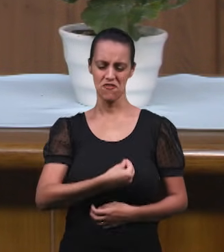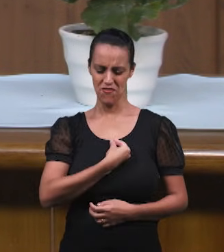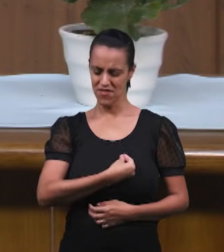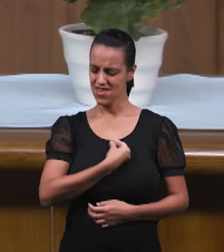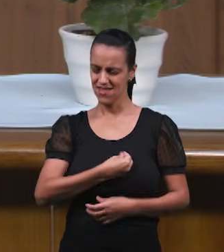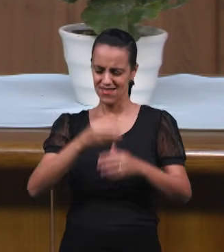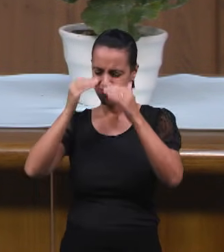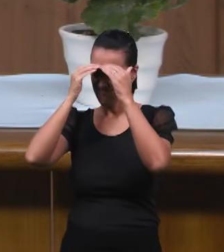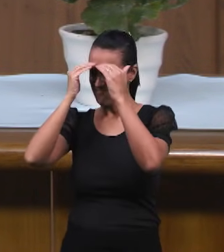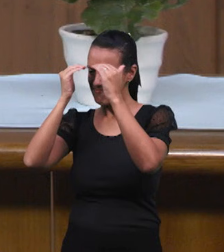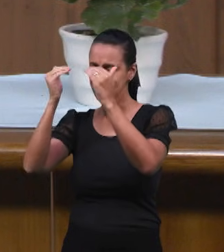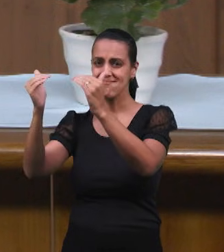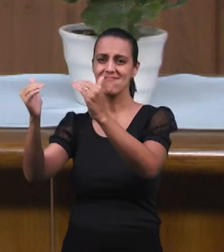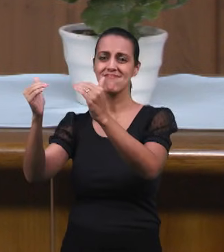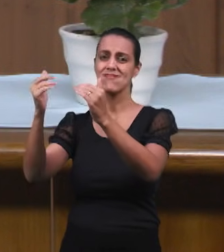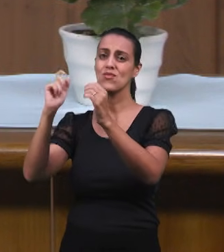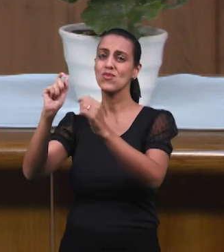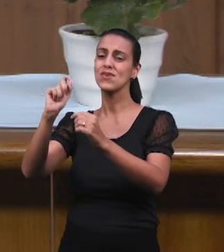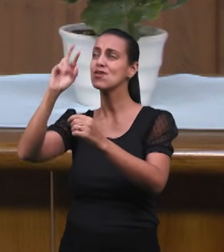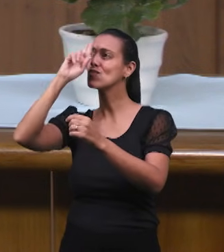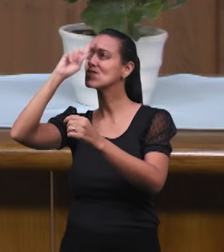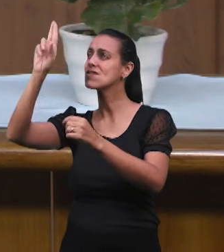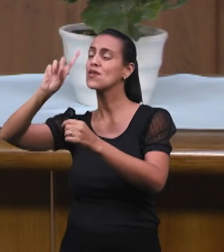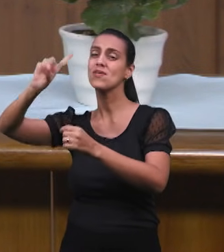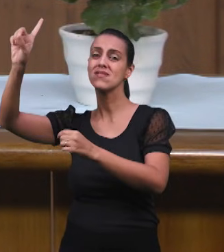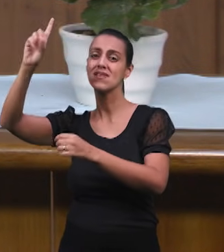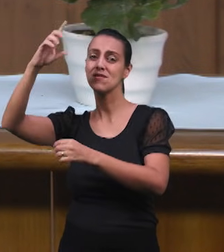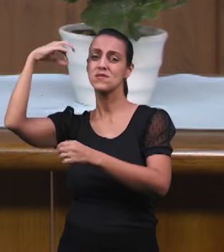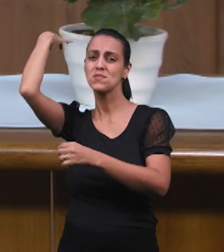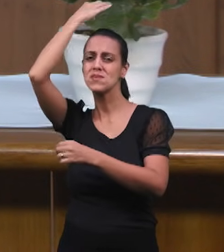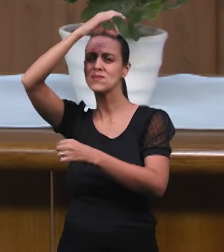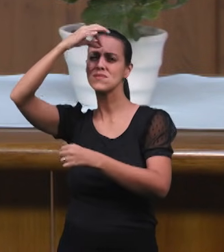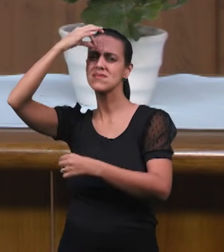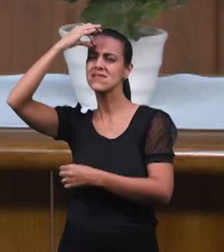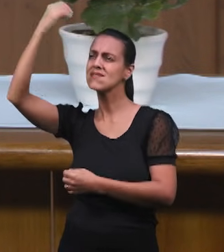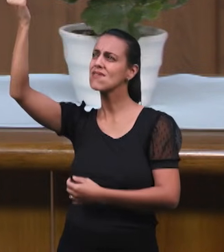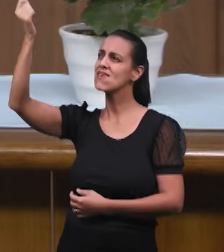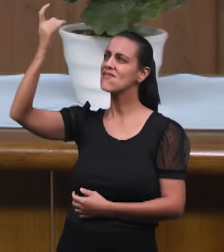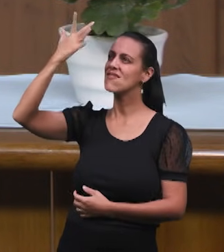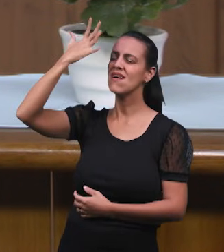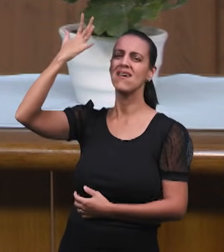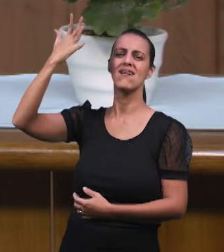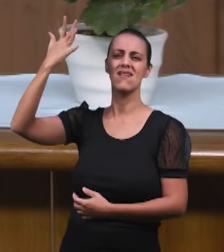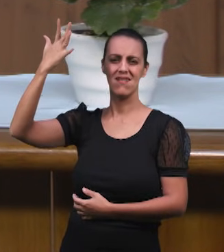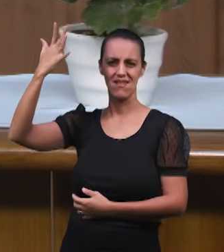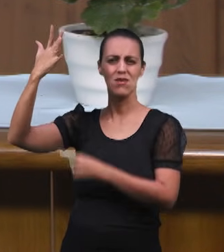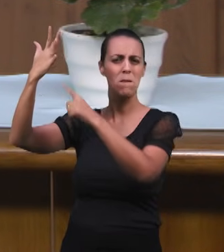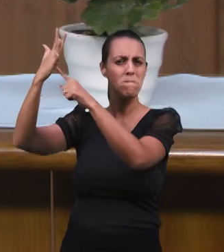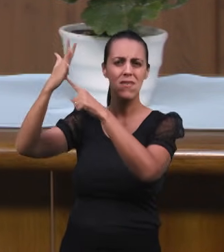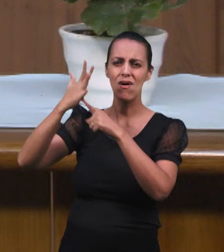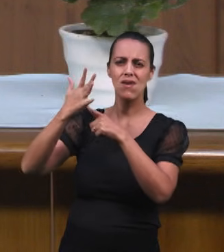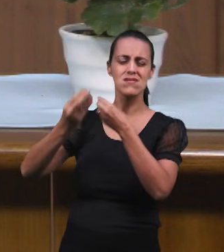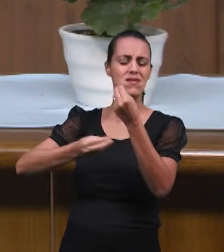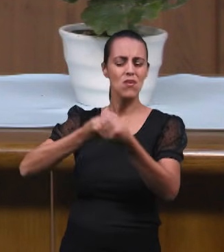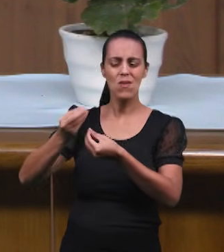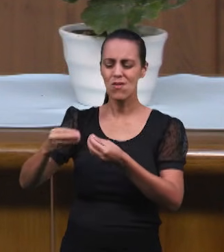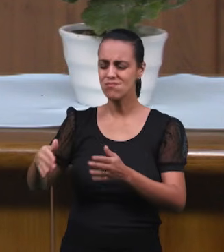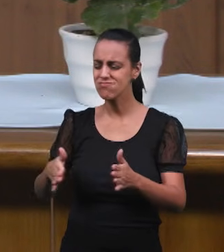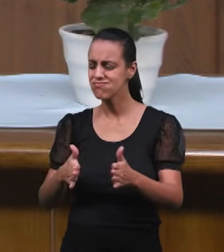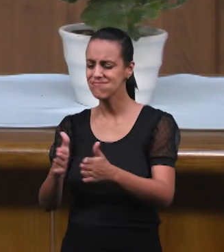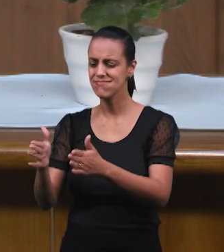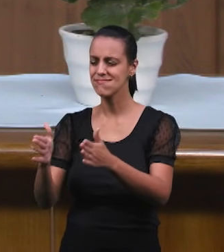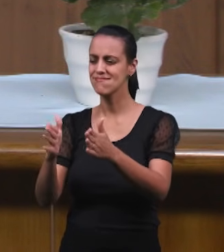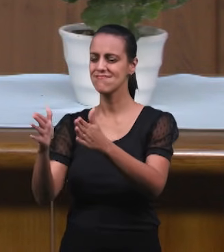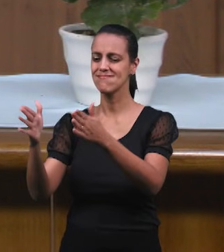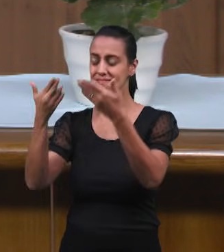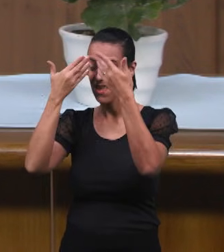selon ce que le Seigneur Dieu, à travers son Saint-Esprit, nous révèle, nous montre dans le chemin qui s'ouvre